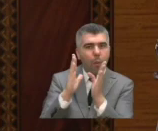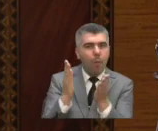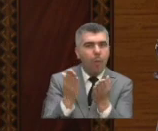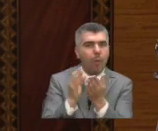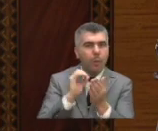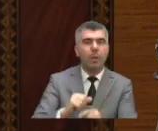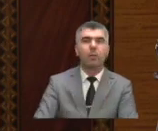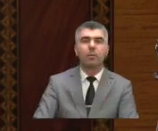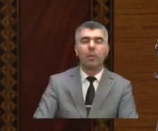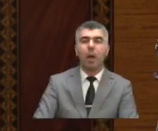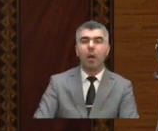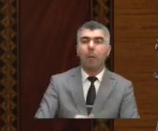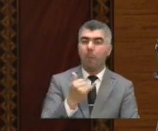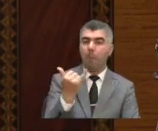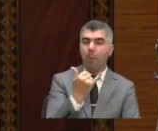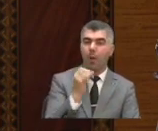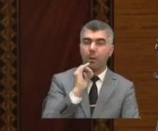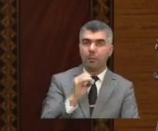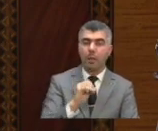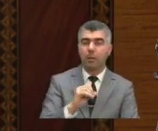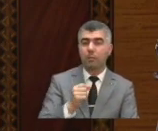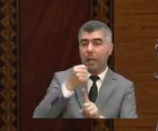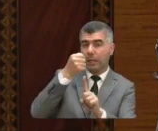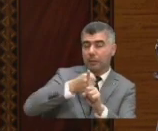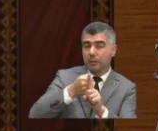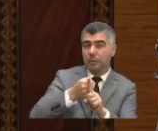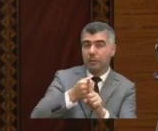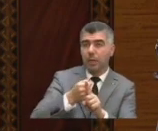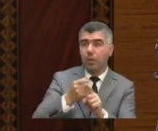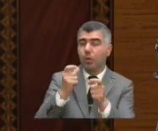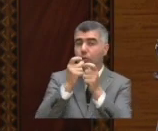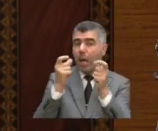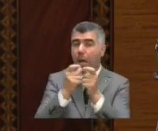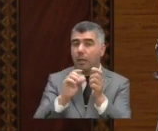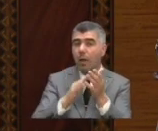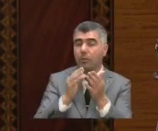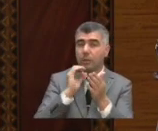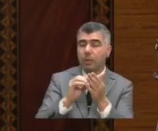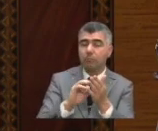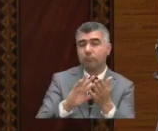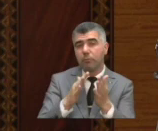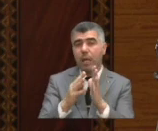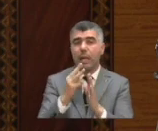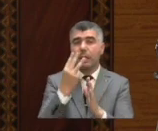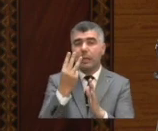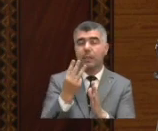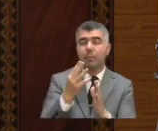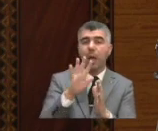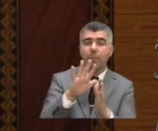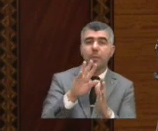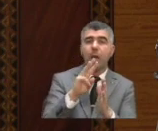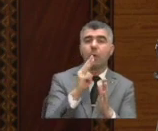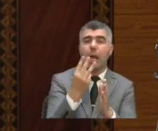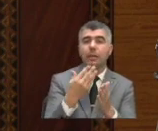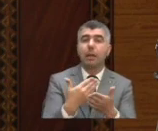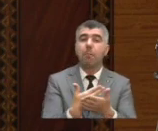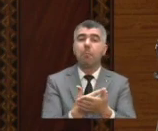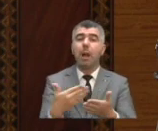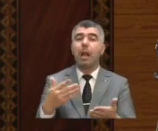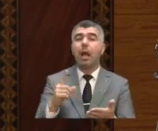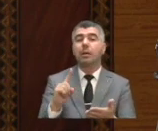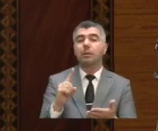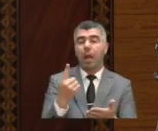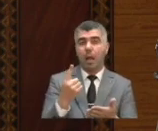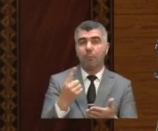وفي هذا الاطار سيصل مجهود الاستثمار العمومي الى 335 مليار درهم